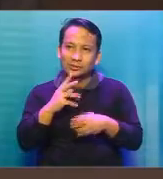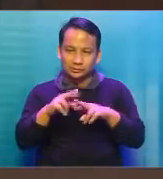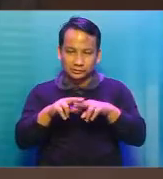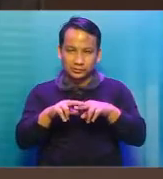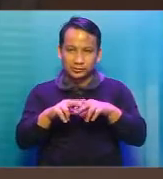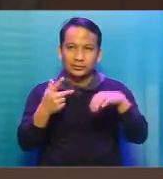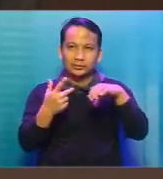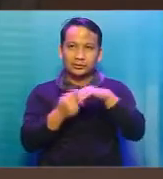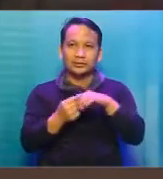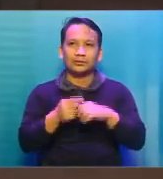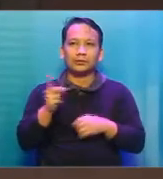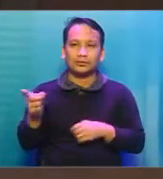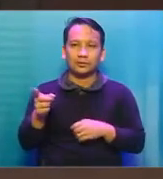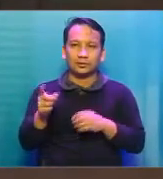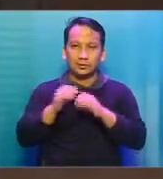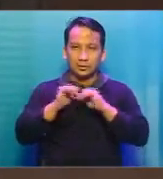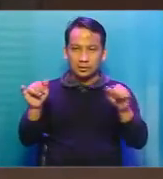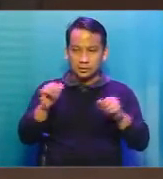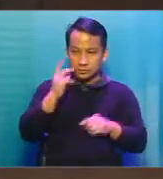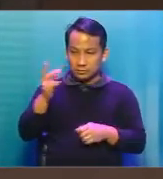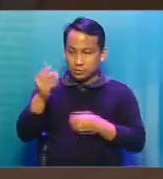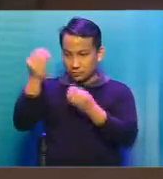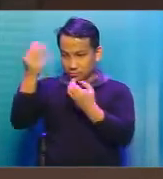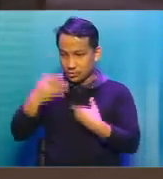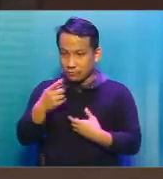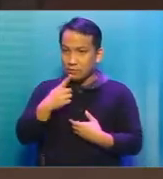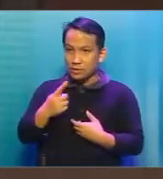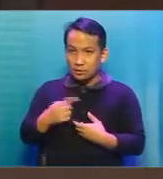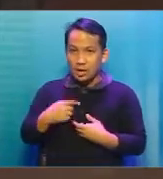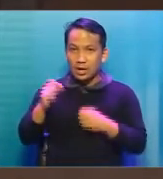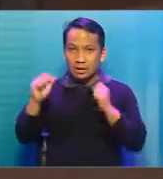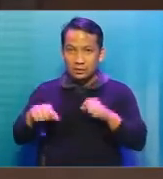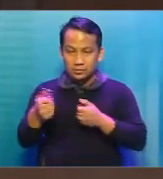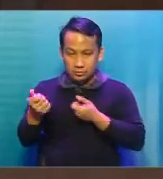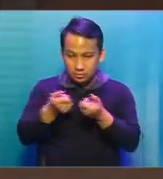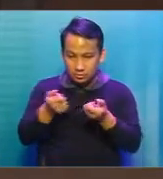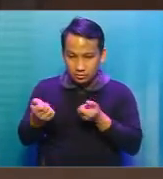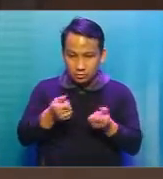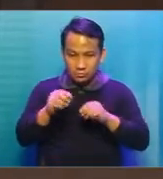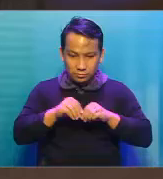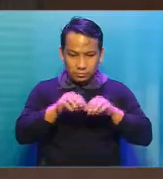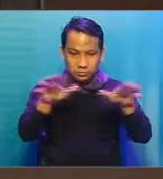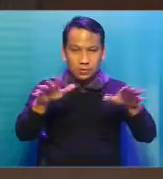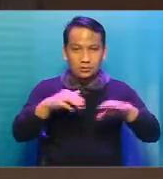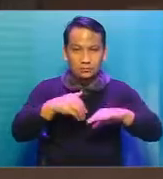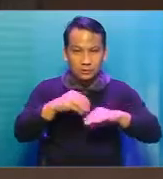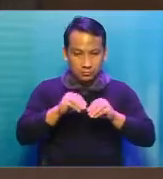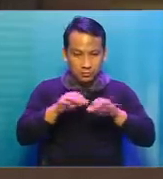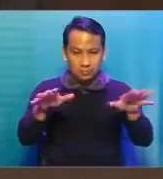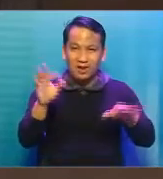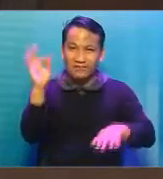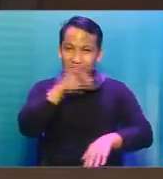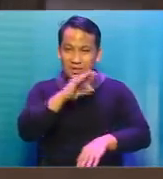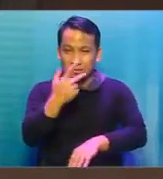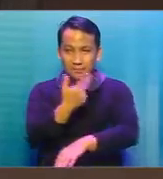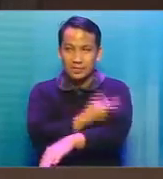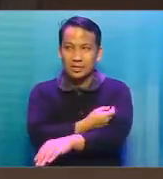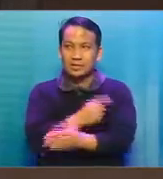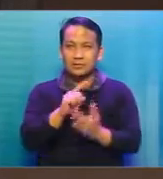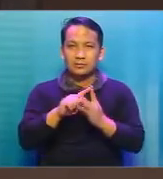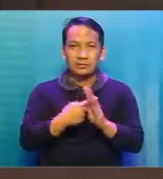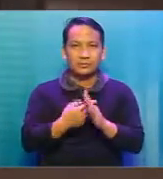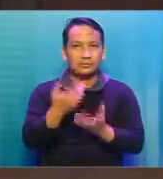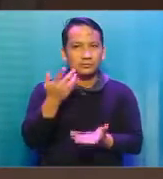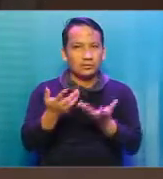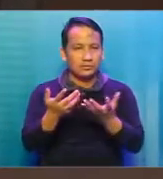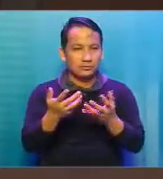from China na sa kanila mismo may nag-a-administer at may nagpapakalat ng fake vaccines. Alam mo, pag nagsimula na yan doon,